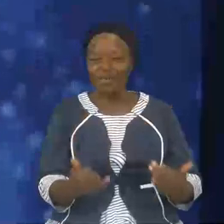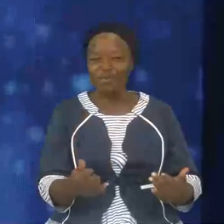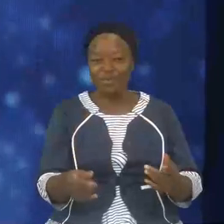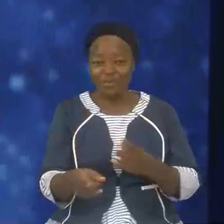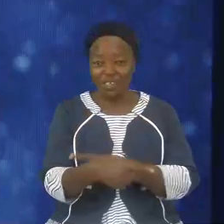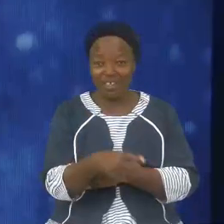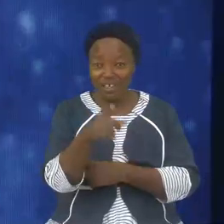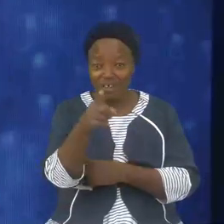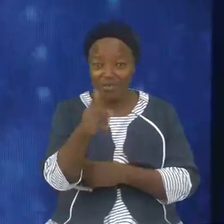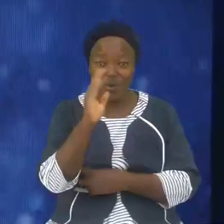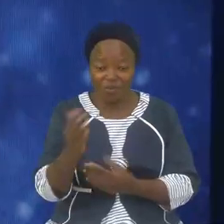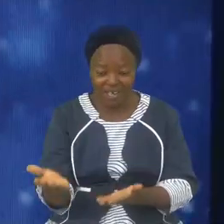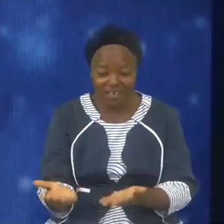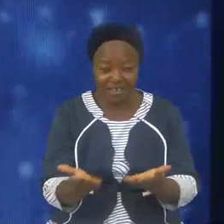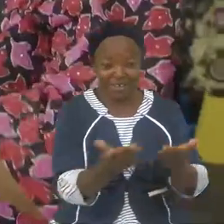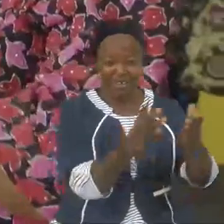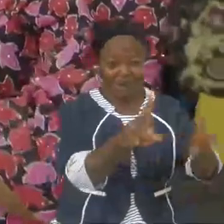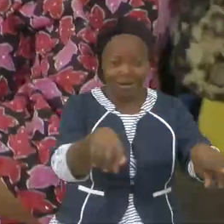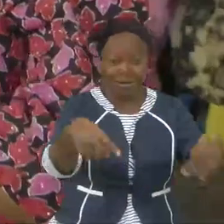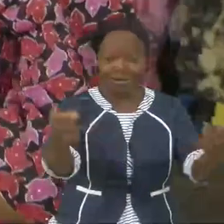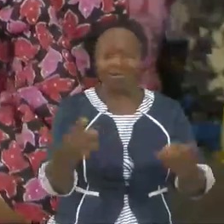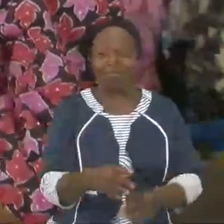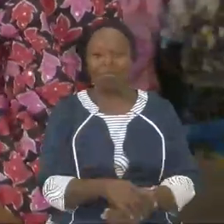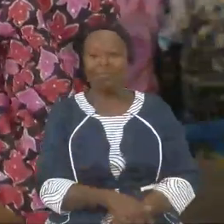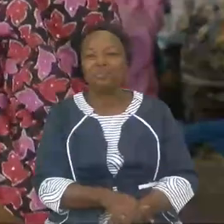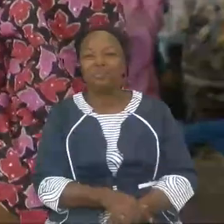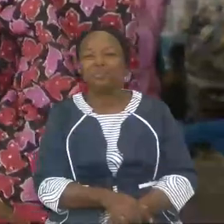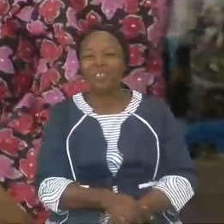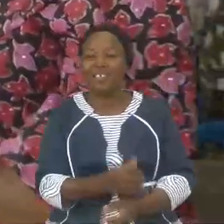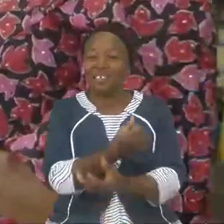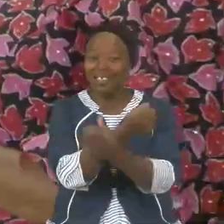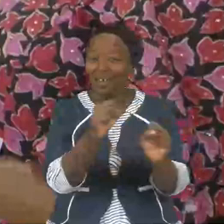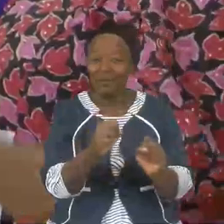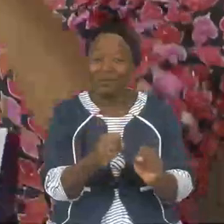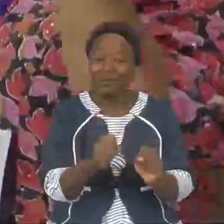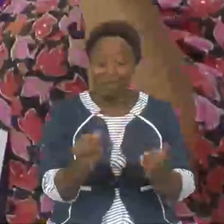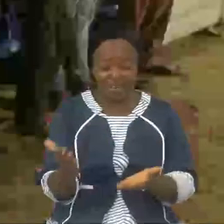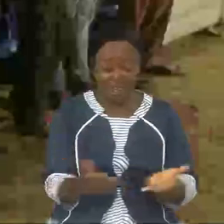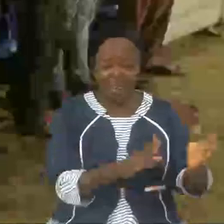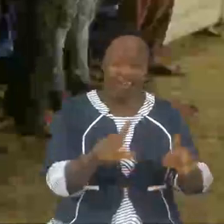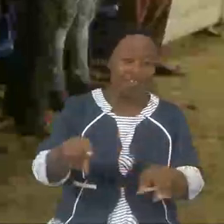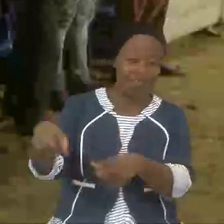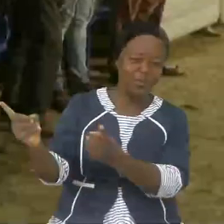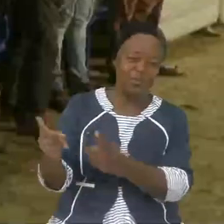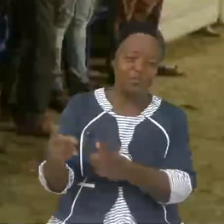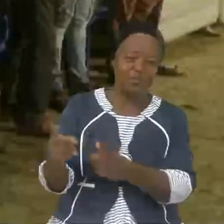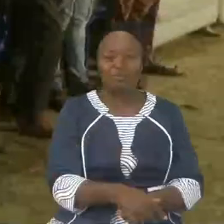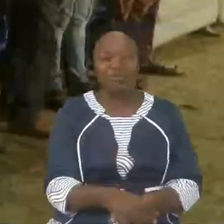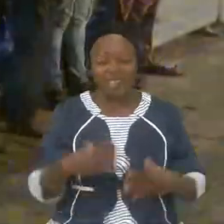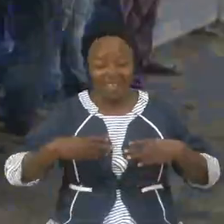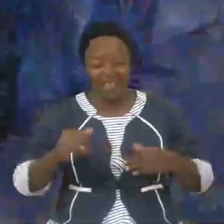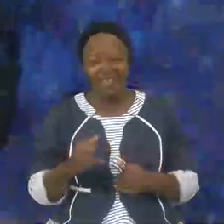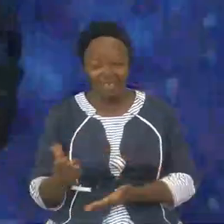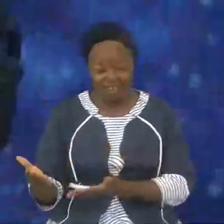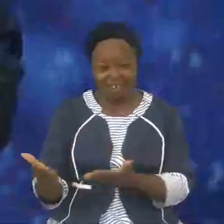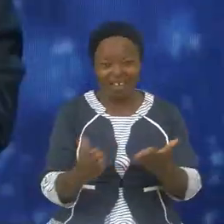Aujourd'hui, vous allez prendre et rentrer chez vous. Le salut, c'est à vous de le prendre et rentrer